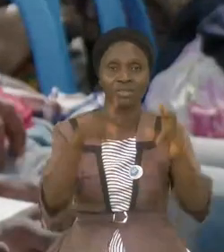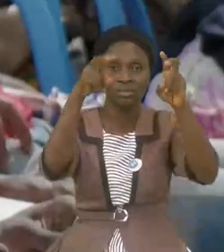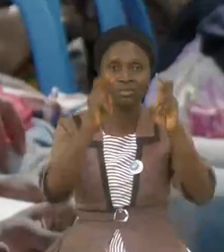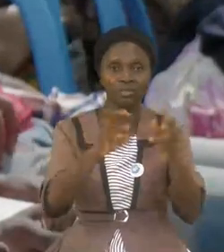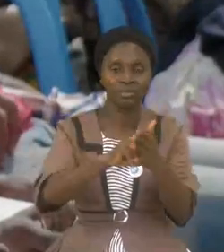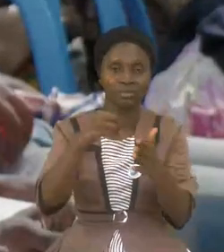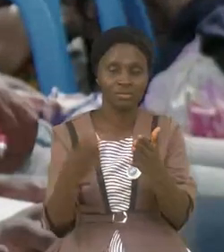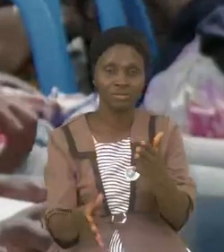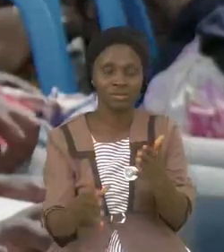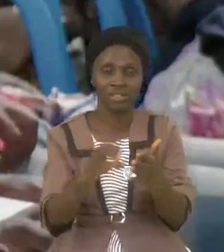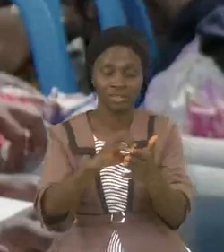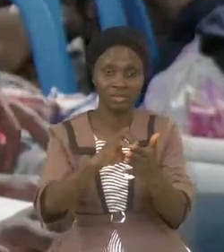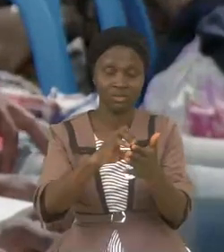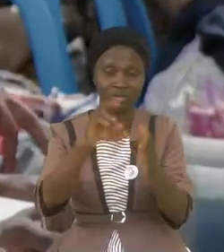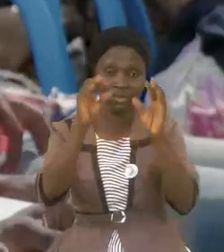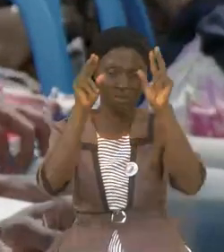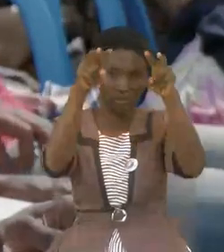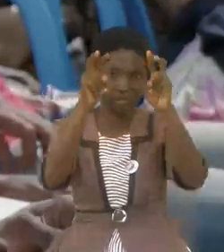ici,